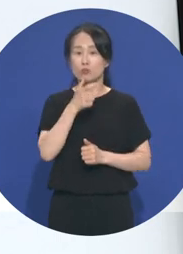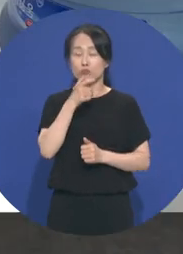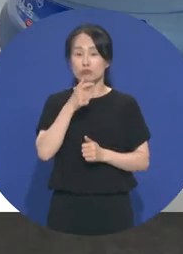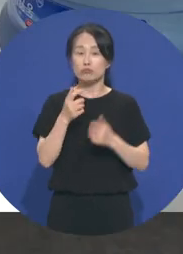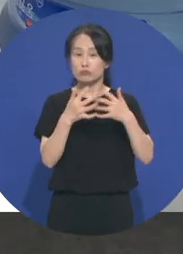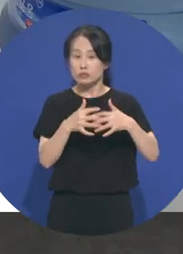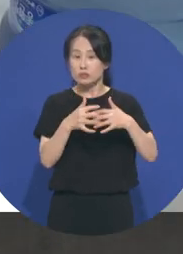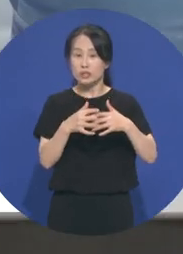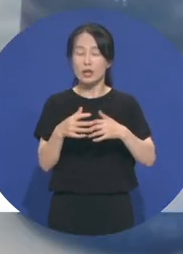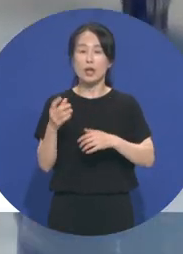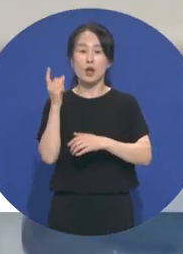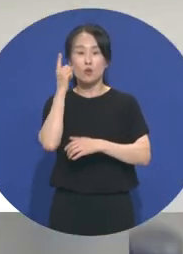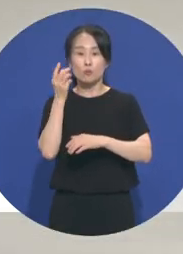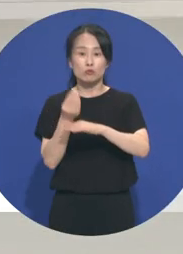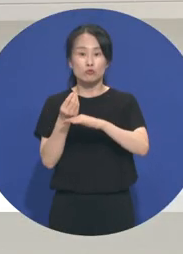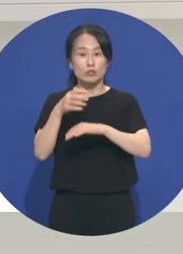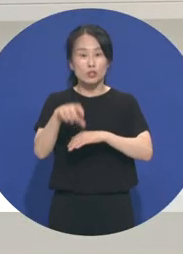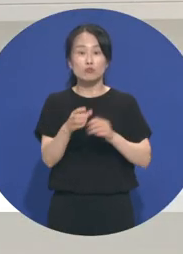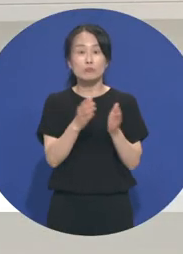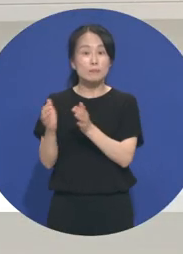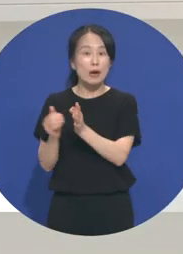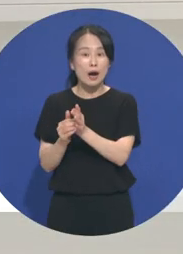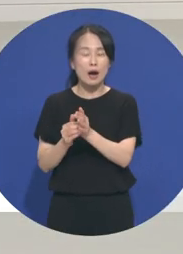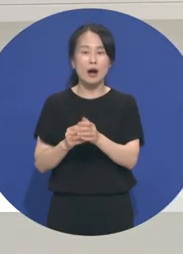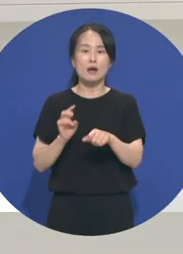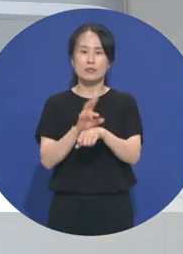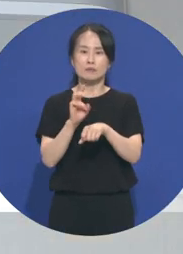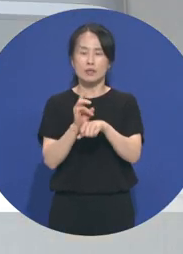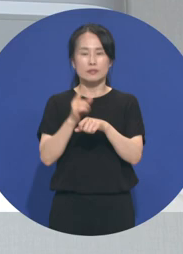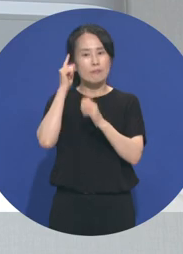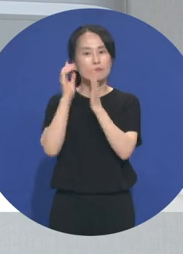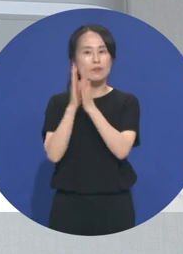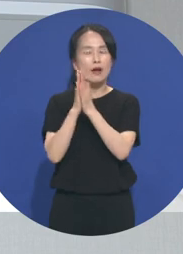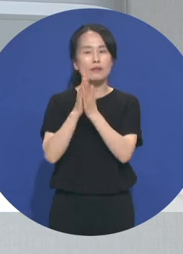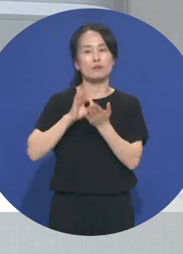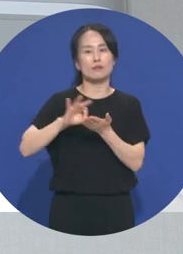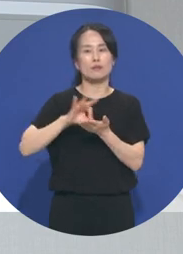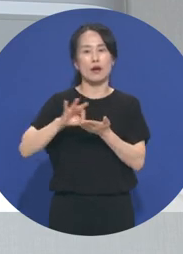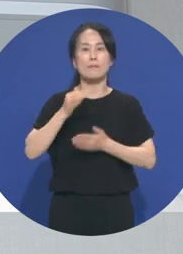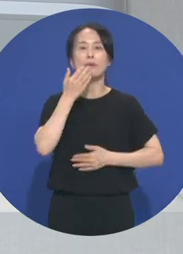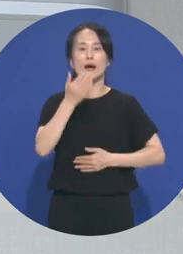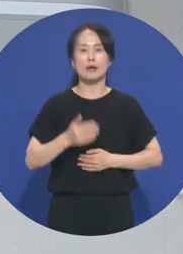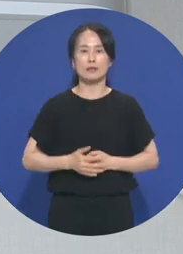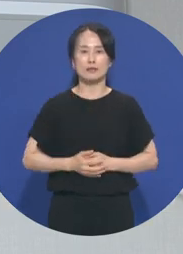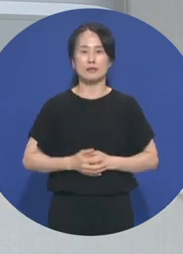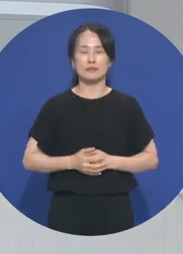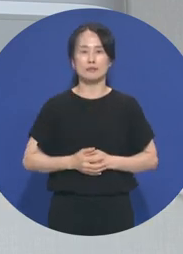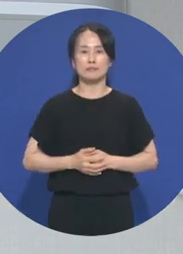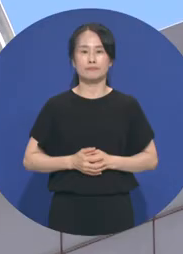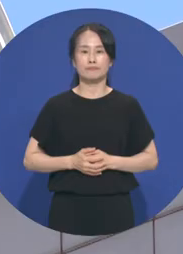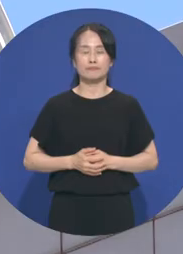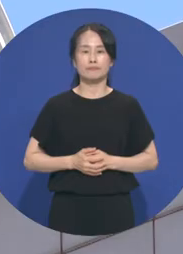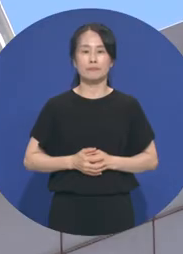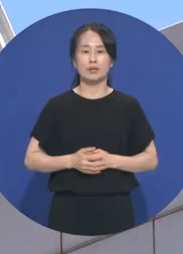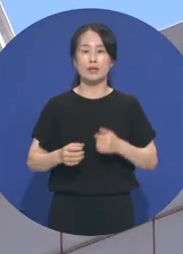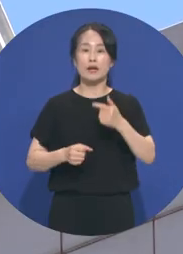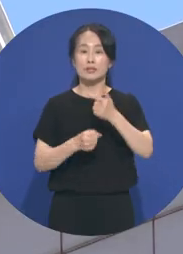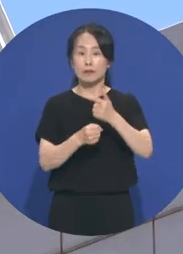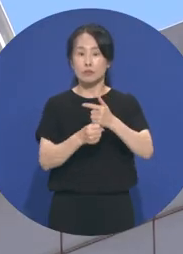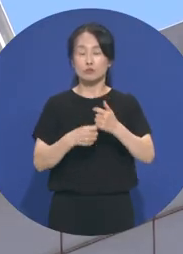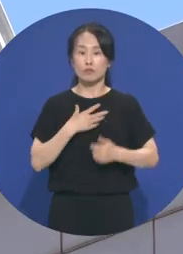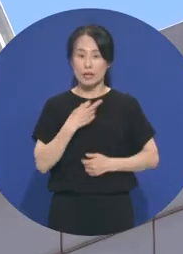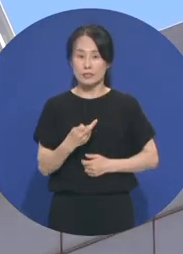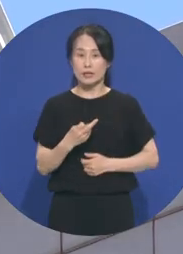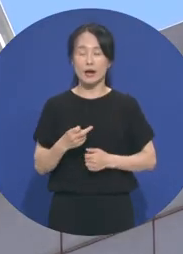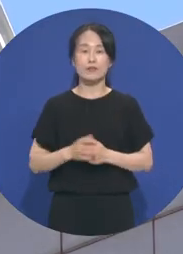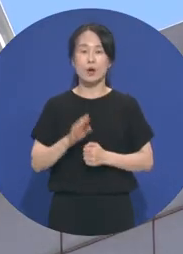냉온수기 휴대폰 충전기 등이 표시되 있고 연중 24시간 무인 경비 시스템으로 운영됩니다 경도는 올해